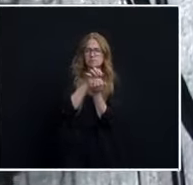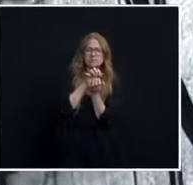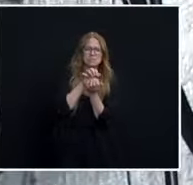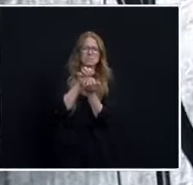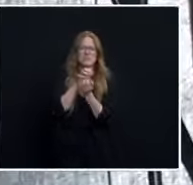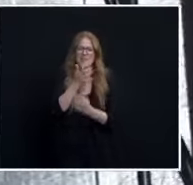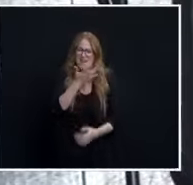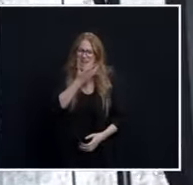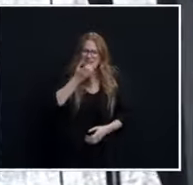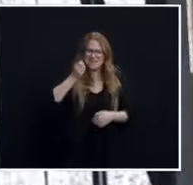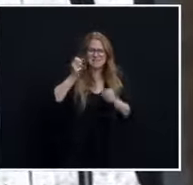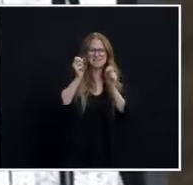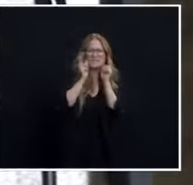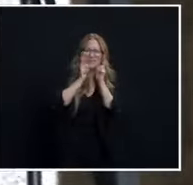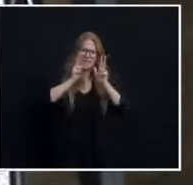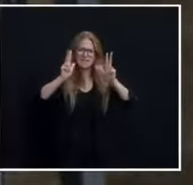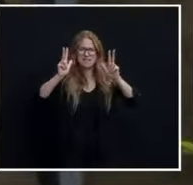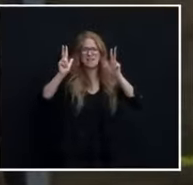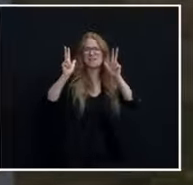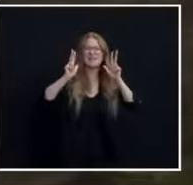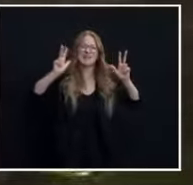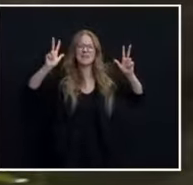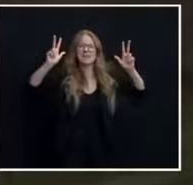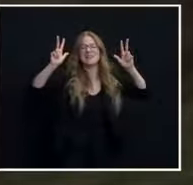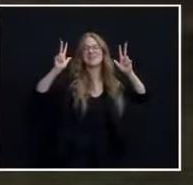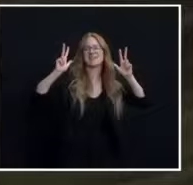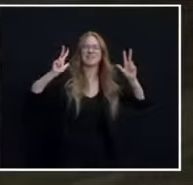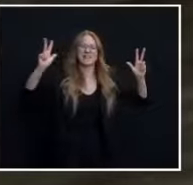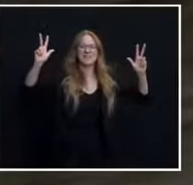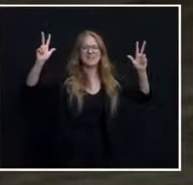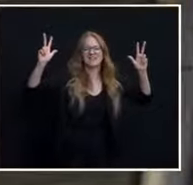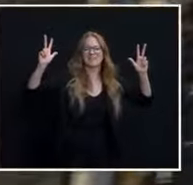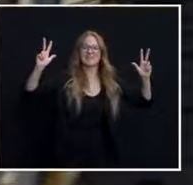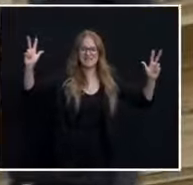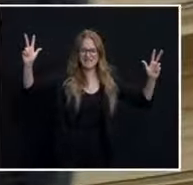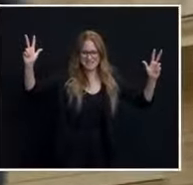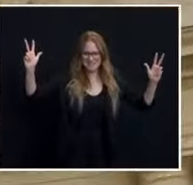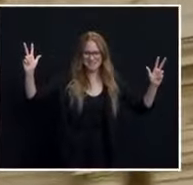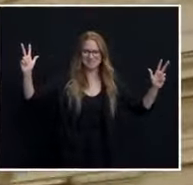vibrieren. Heiser wiederhol mein Flur.